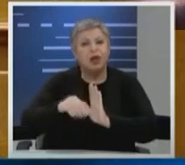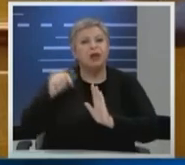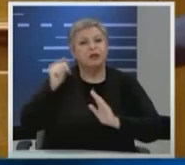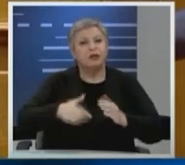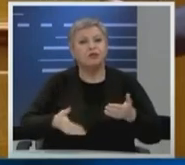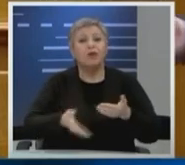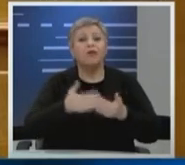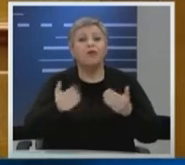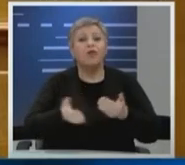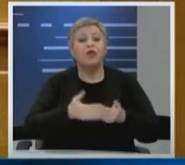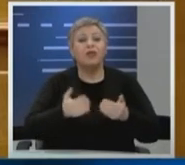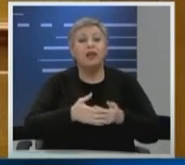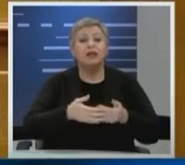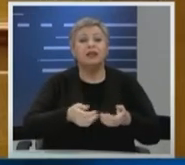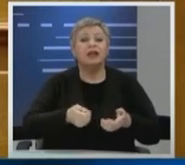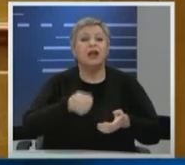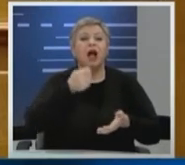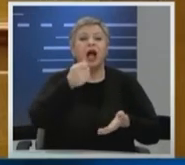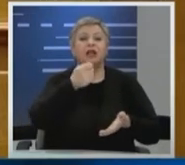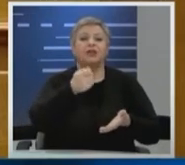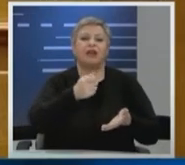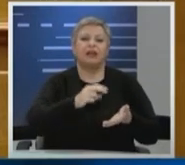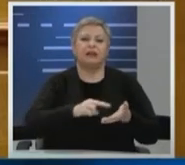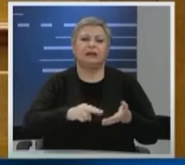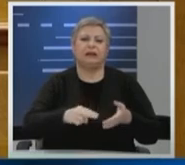ασφαλιστικών εταιριών, όπως κάνετε και χθες, στο χθεσινό νομοσχέδιο.